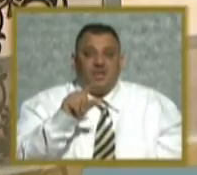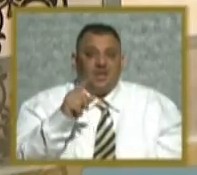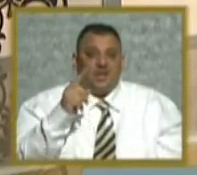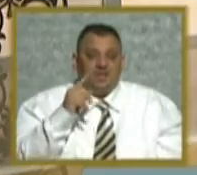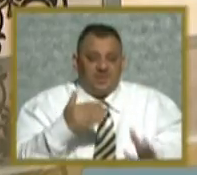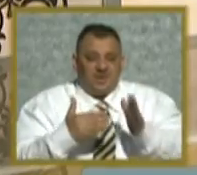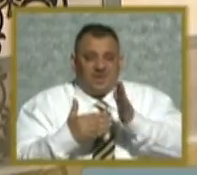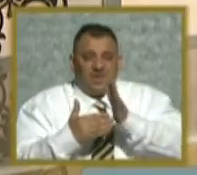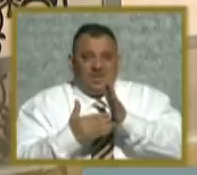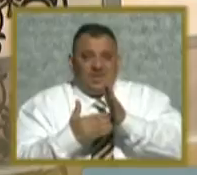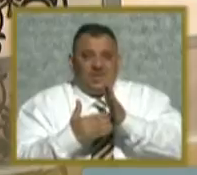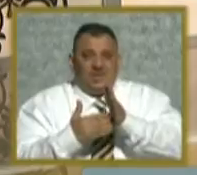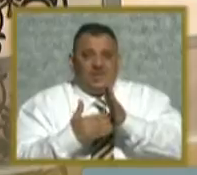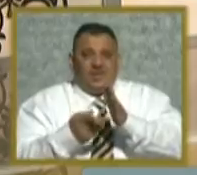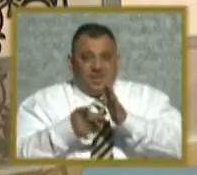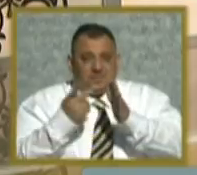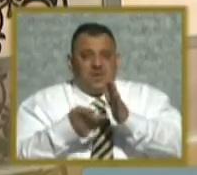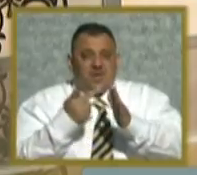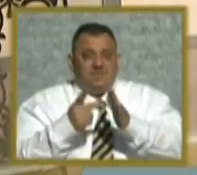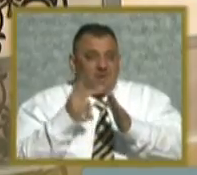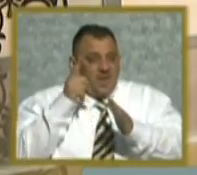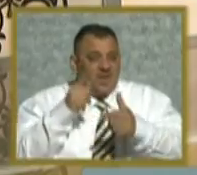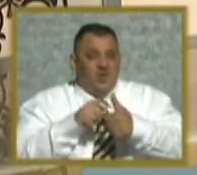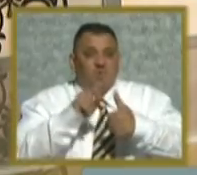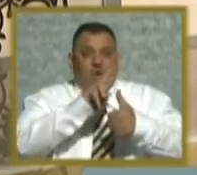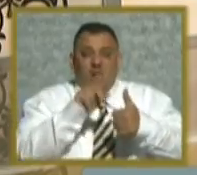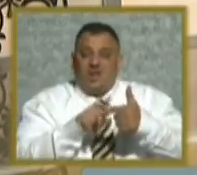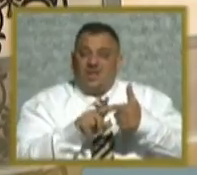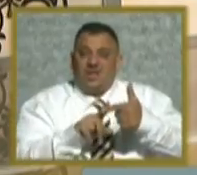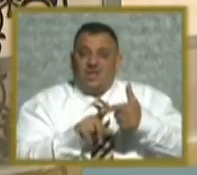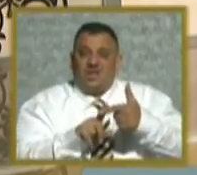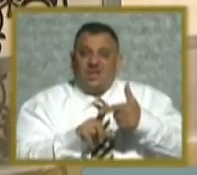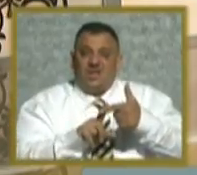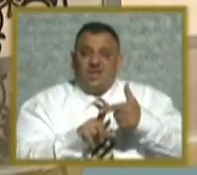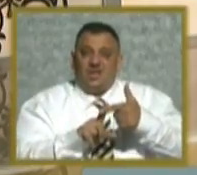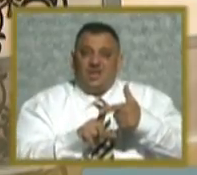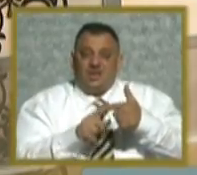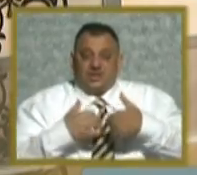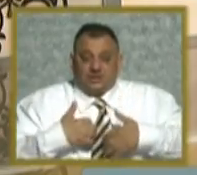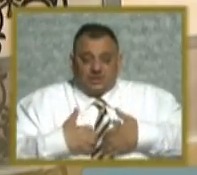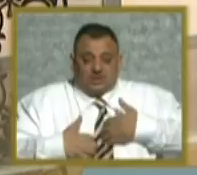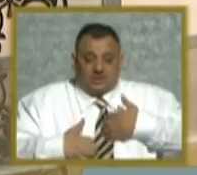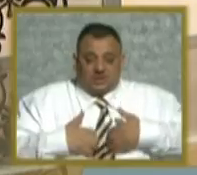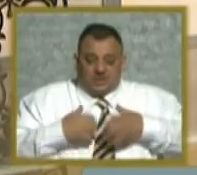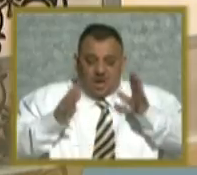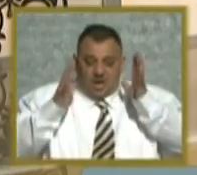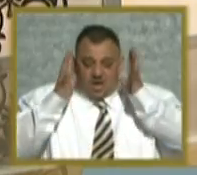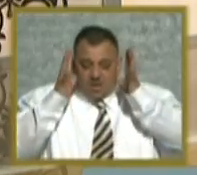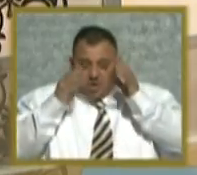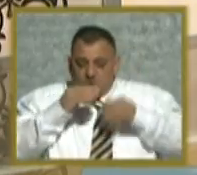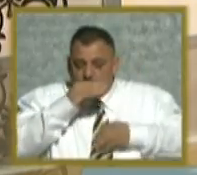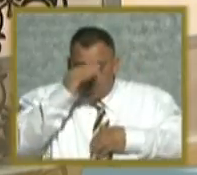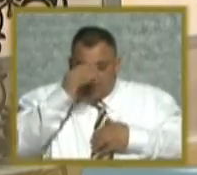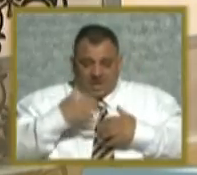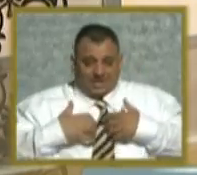كيف؟ لعنة في القرآن. كيف أعد أعد السؤال؟ أعد السؤال؟ عندي وسواس يا شيخ في الصلاة وفي القرآن